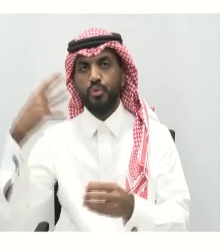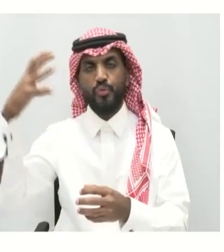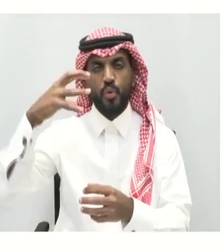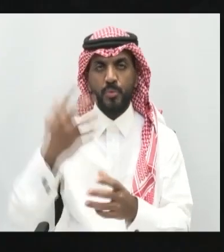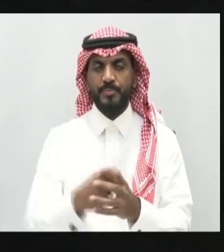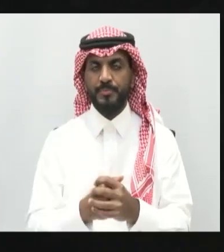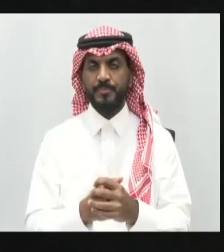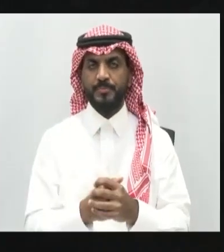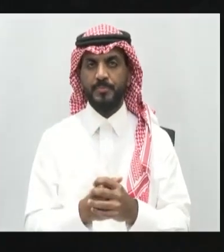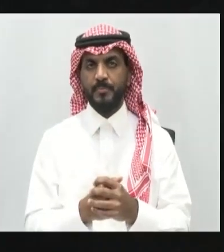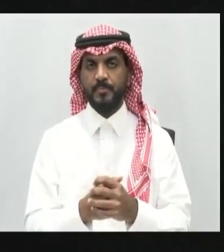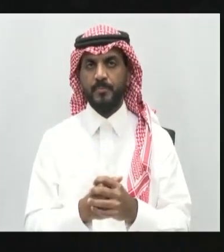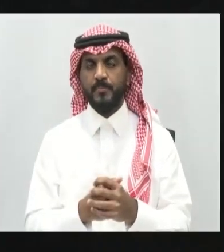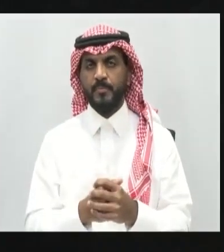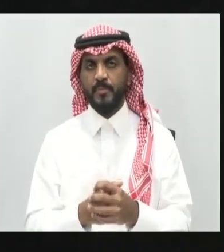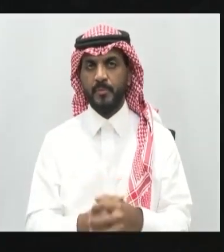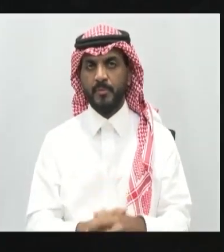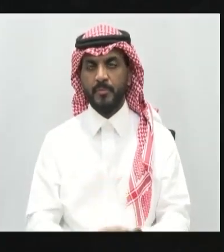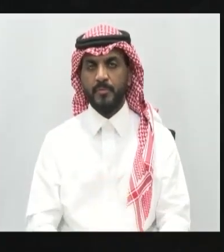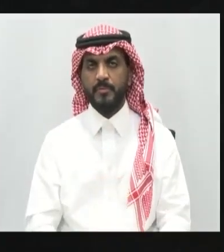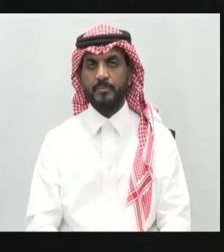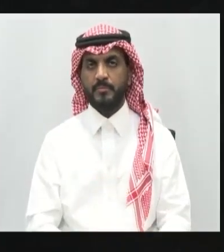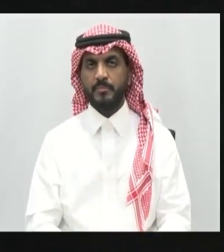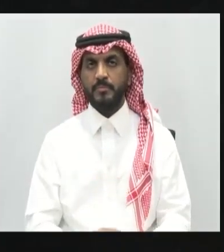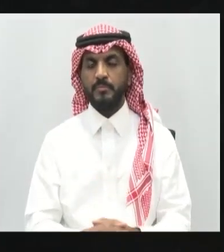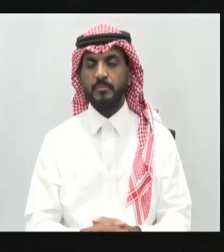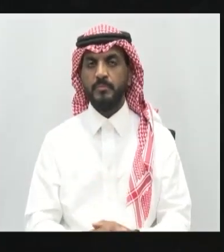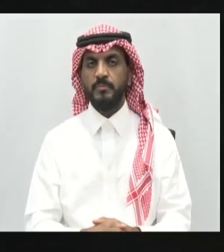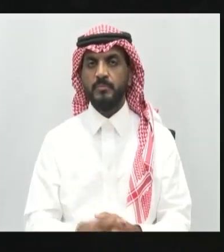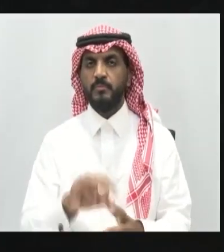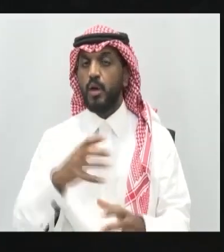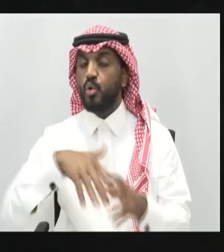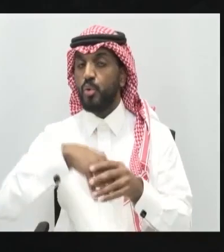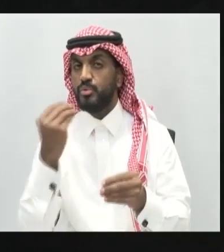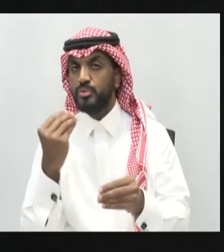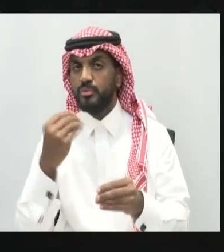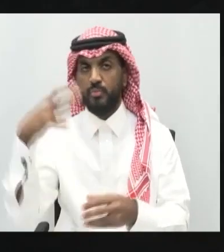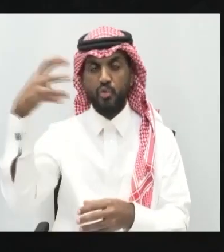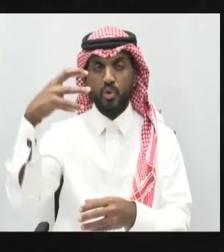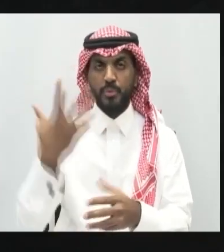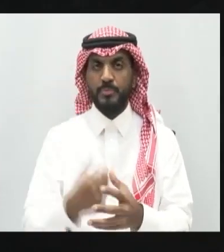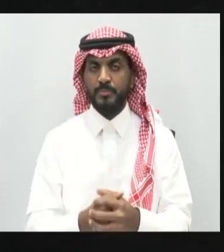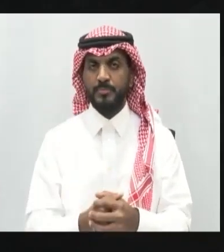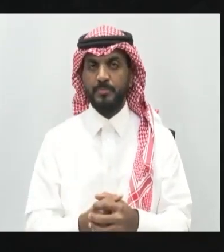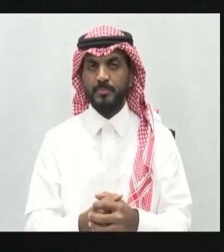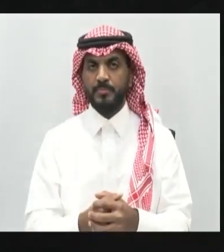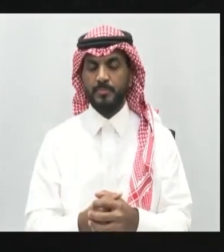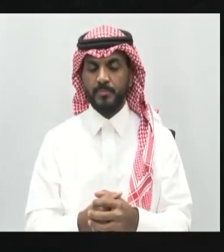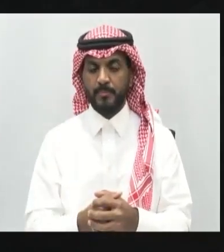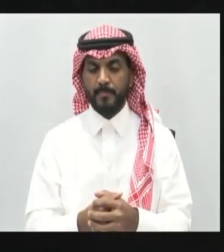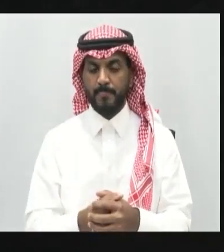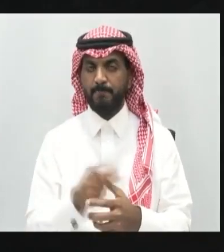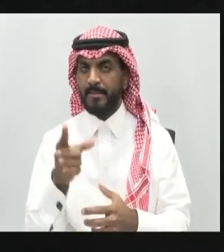ضوء ما يصدر منه ضوء ما يخرج منه ضوء